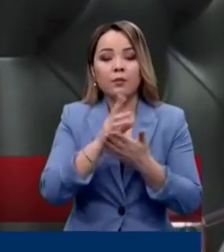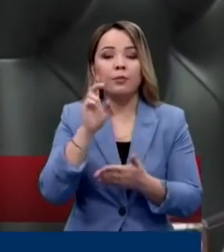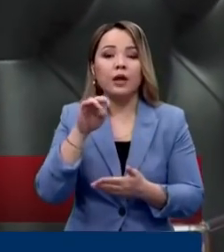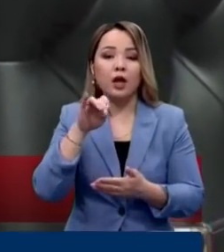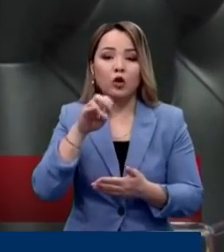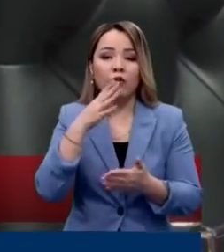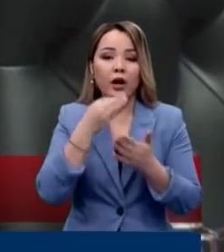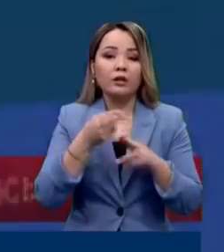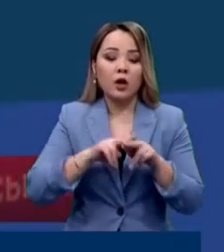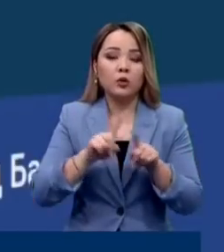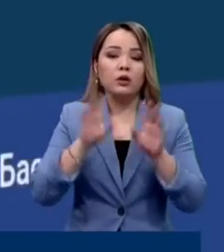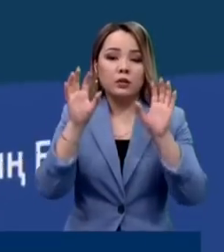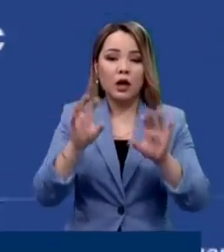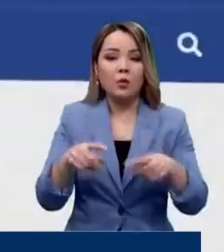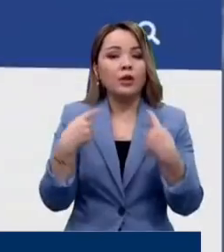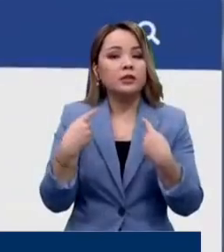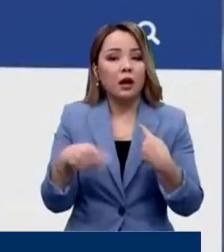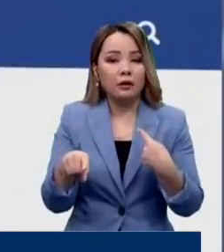ілінген бап басқа.